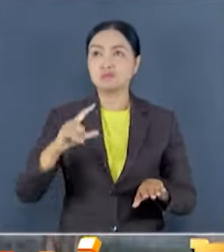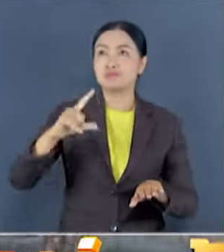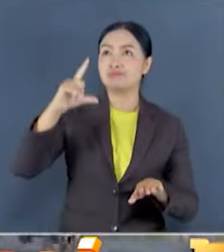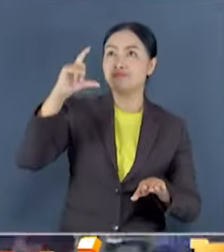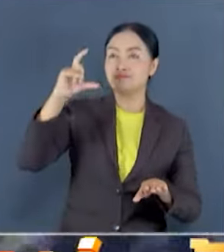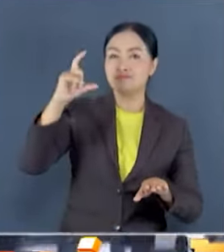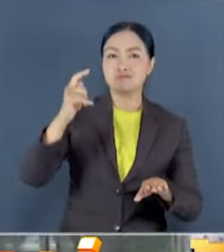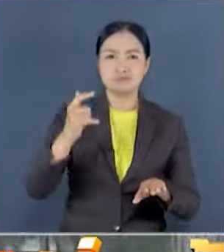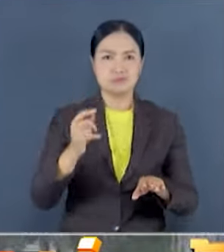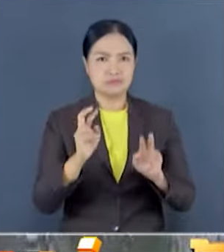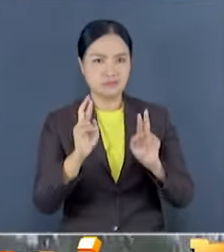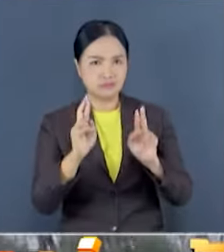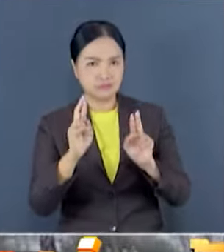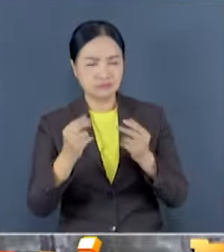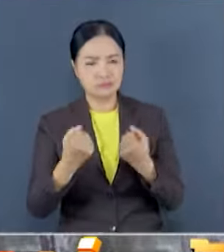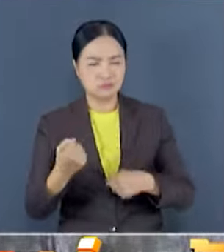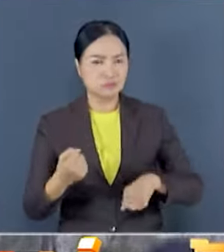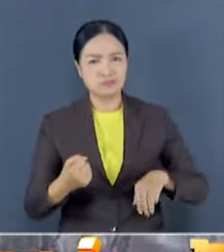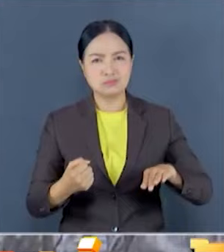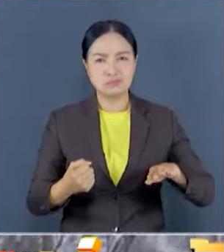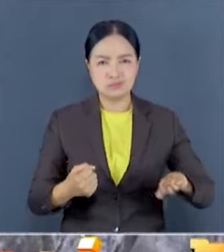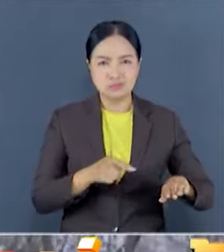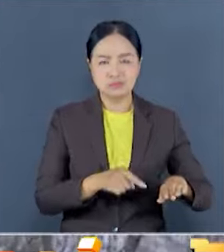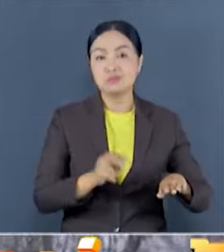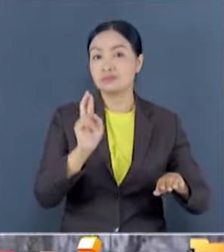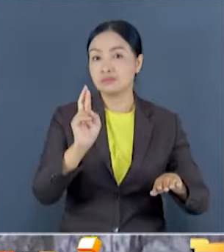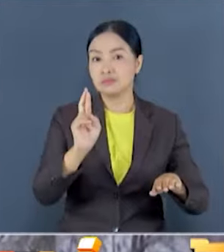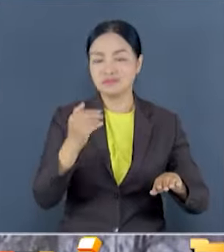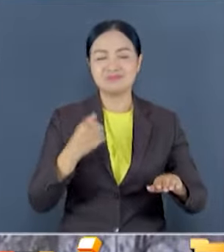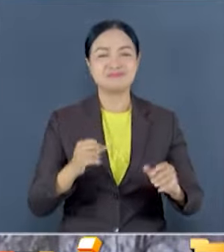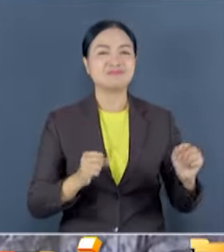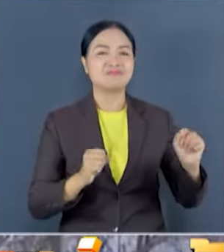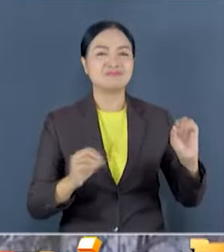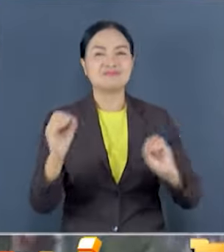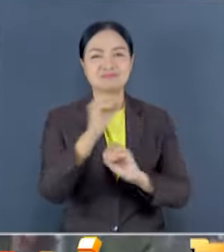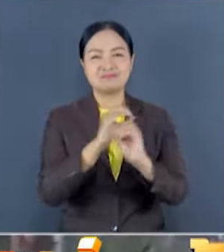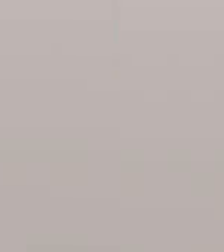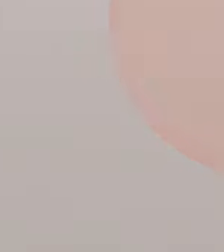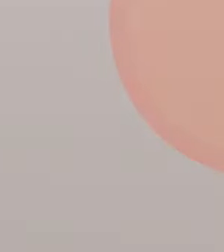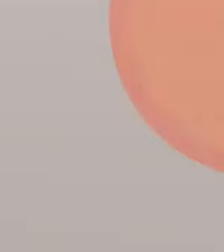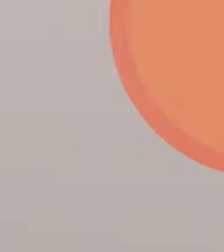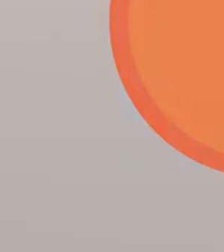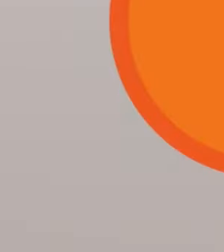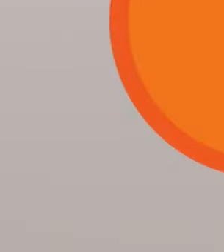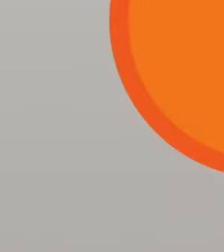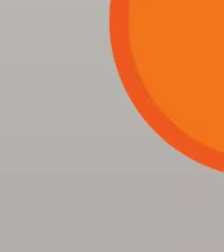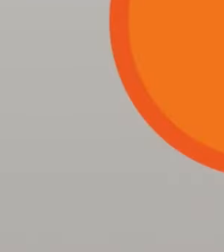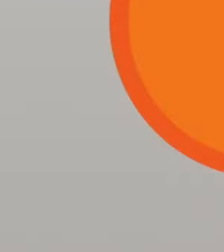นึงทางที่ดีหาจุดที่มันจอดรถได้จะดีกว่านะครับเพราะว่าเพื่อความปลอดภัยกันด้วยนะครับ